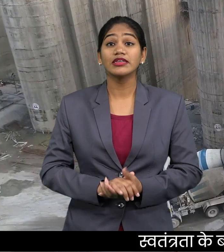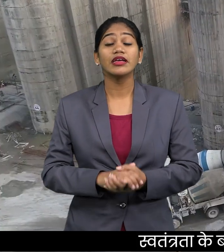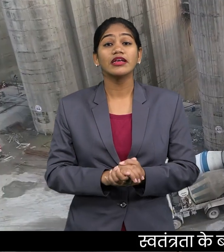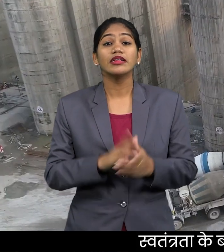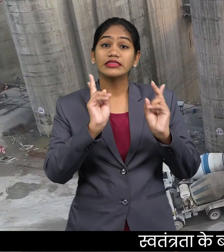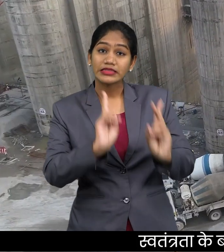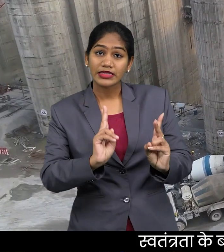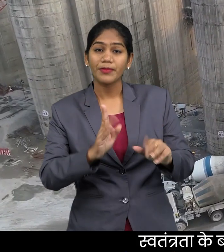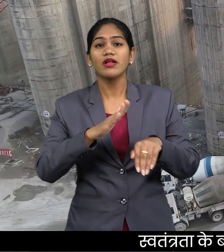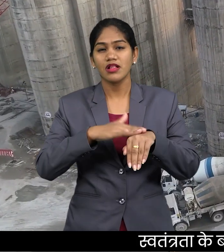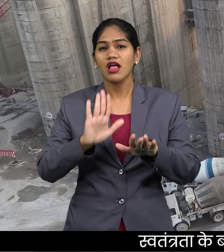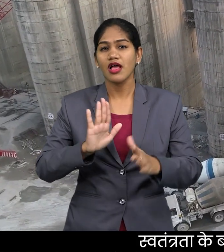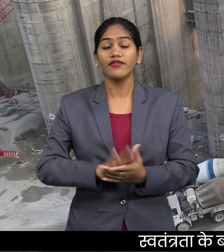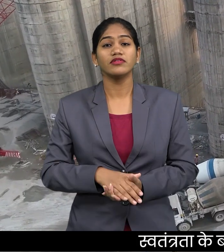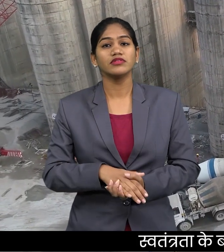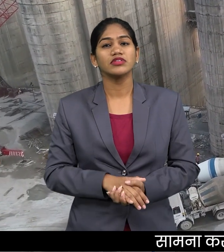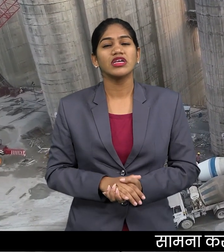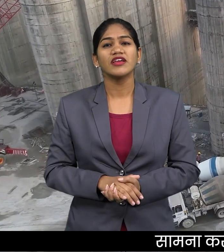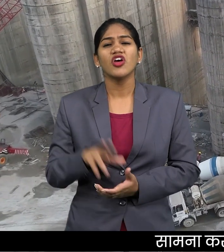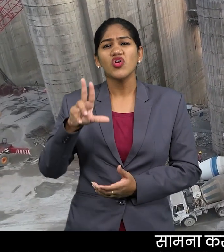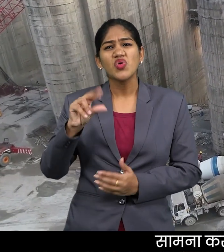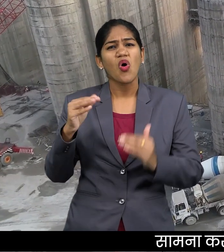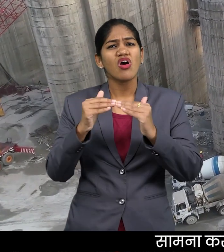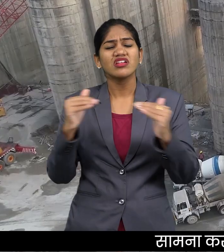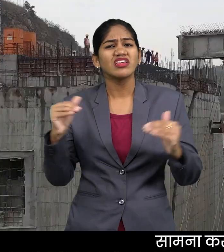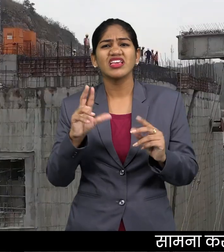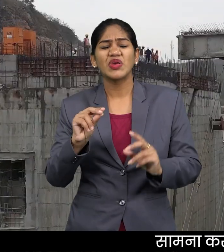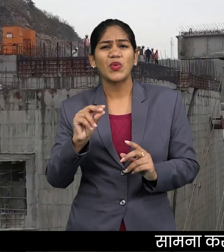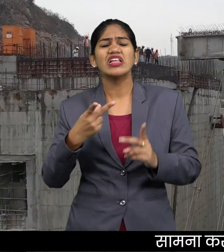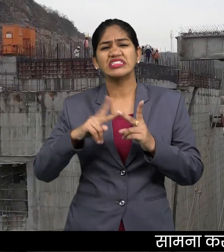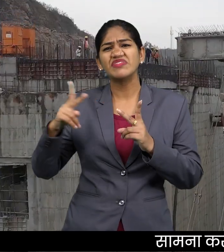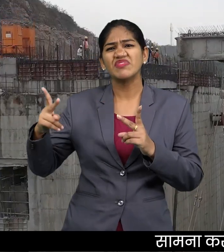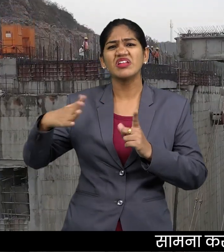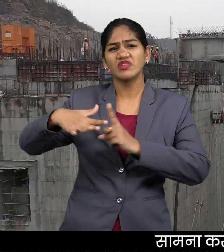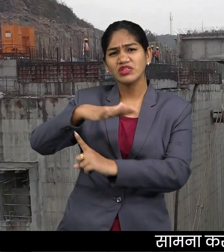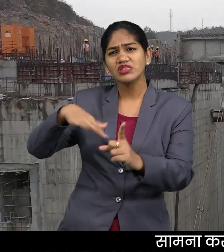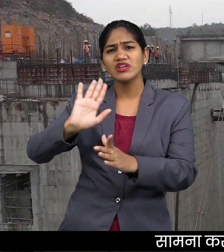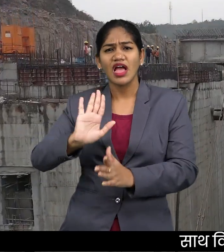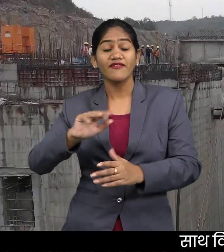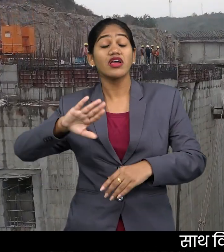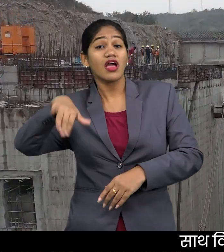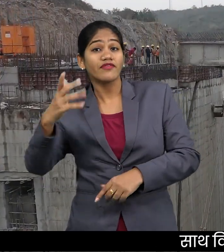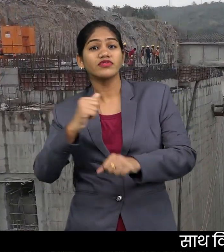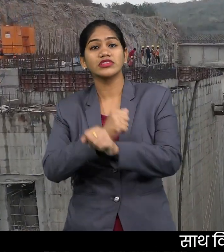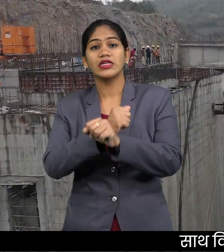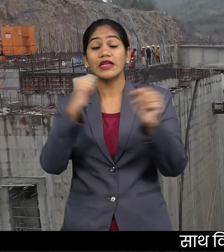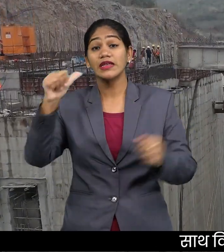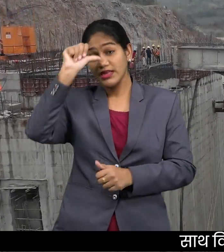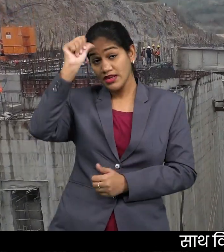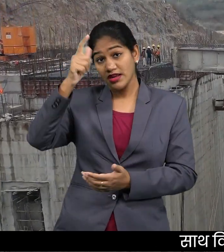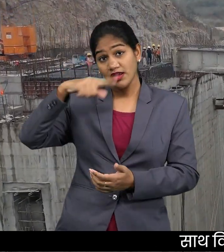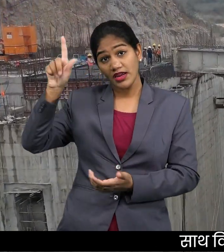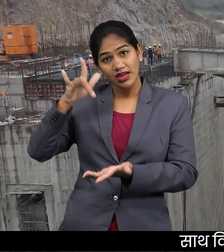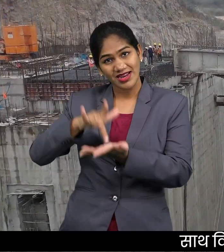स्वतंत्रता के बाद एक स्थिर और अस्थिर स्थिति का सामना करने के बावजूद भारत अन्य देशों के साथ विकास और